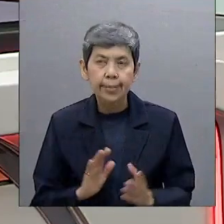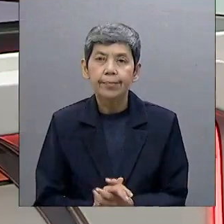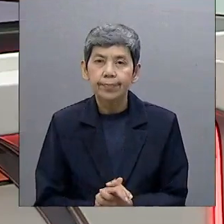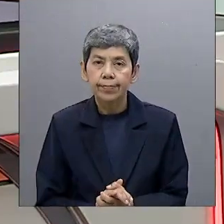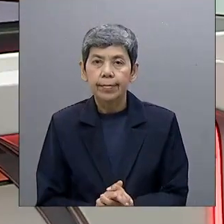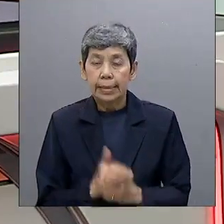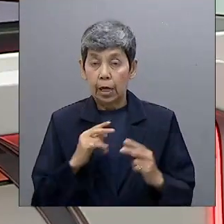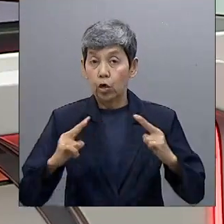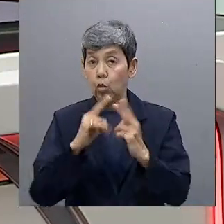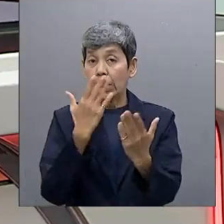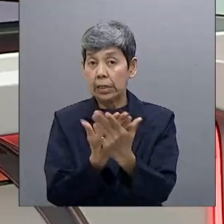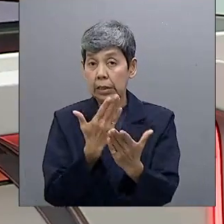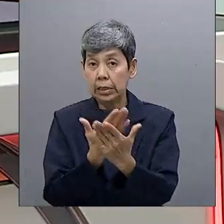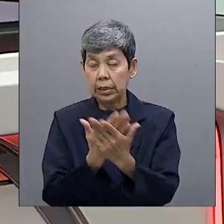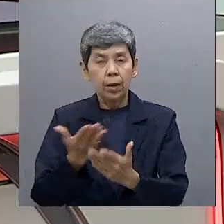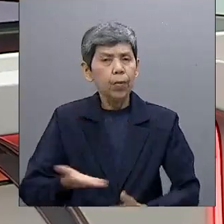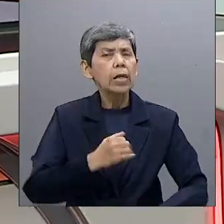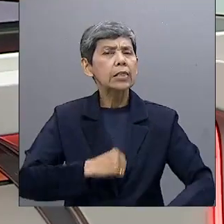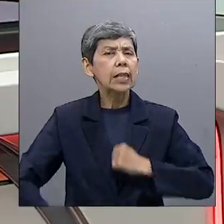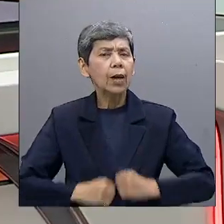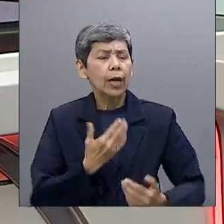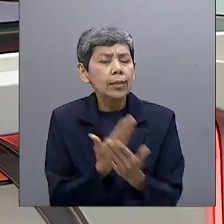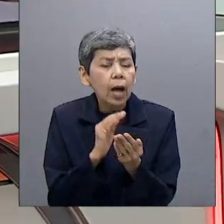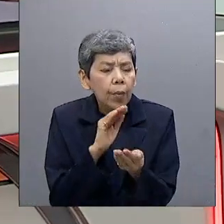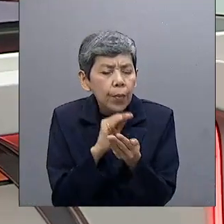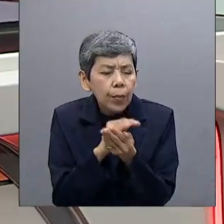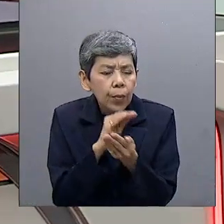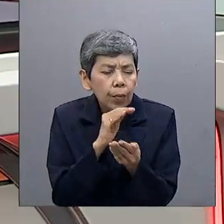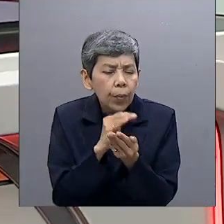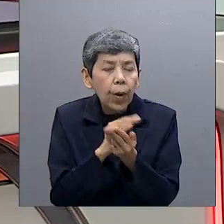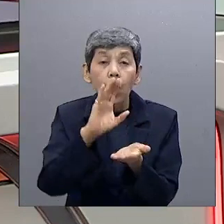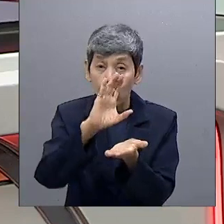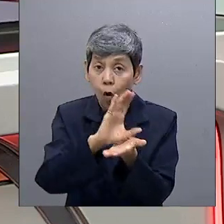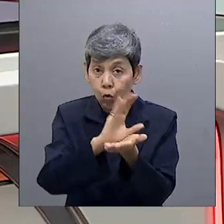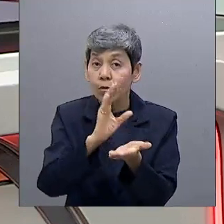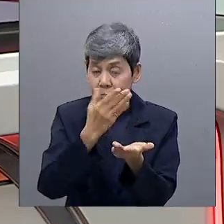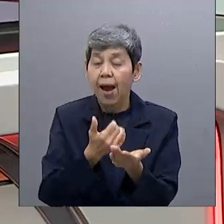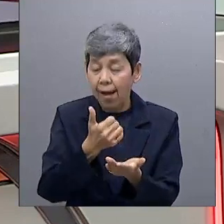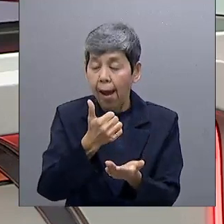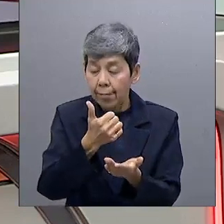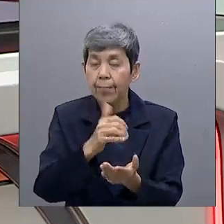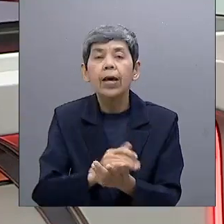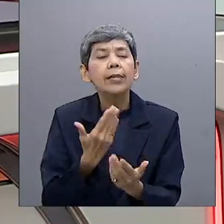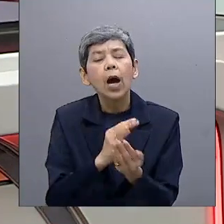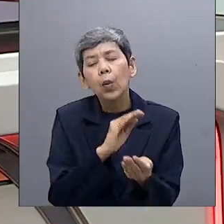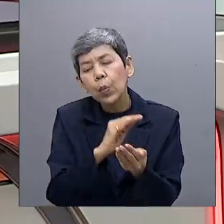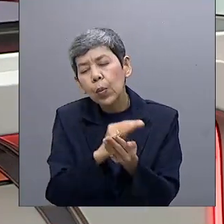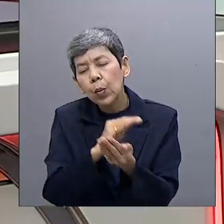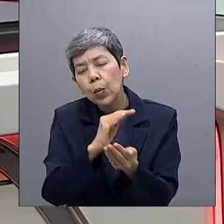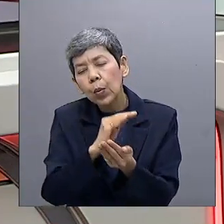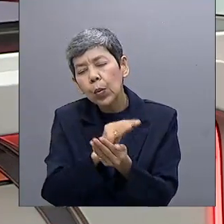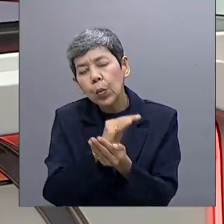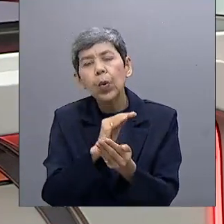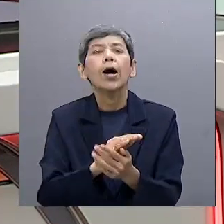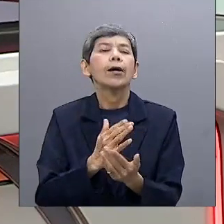คุณผู้ชมกระทรวงการคลังเชิญชวนเยาวชนให้หันมาออมเงินผ่านกองทุนการออมแห่งชาติได้แล้วนะคะเป็นการสะสมเงินเพื่อเป็น